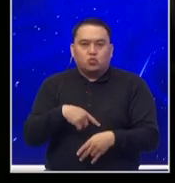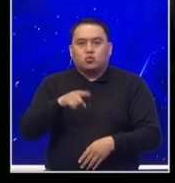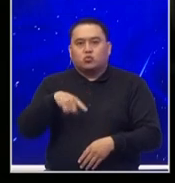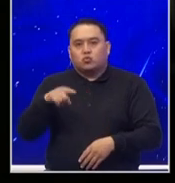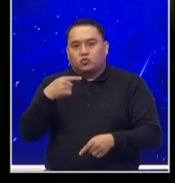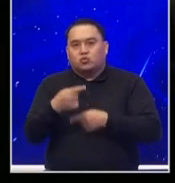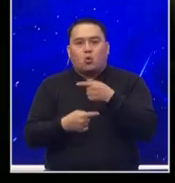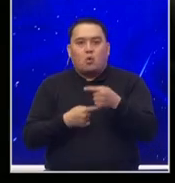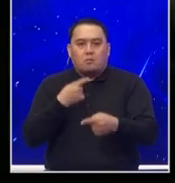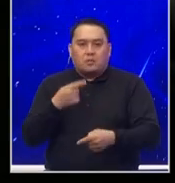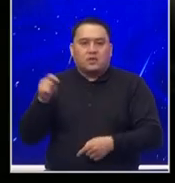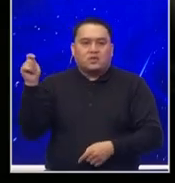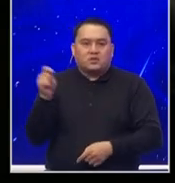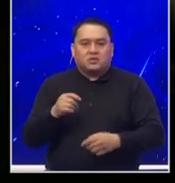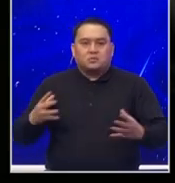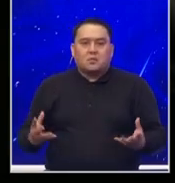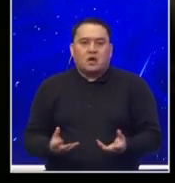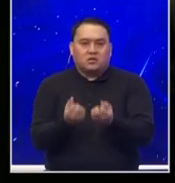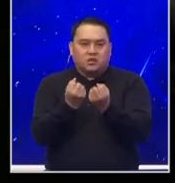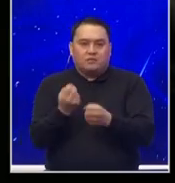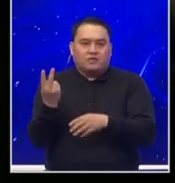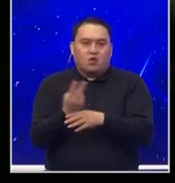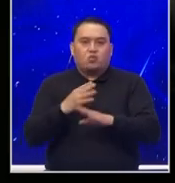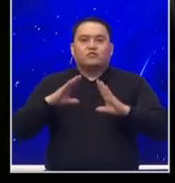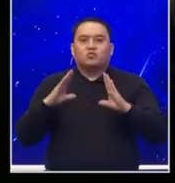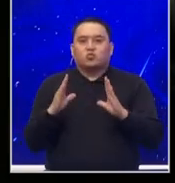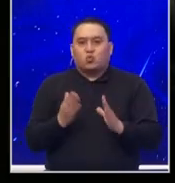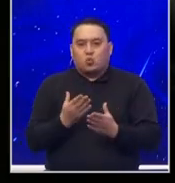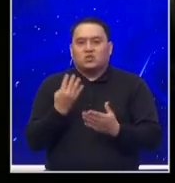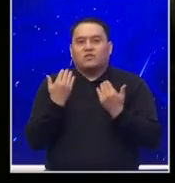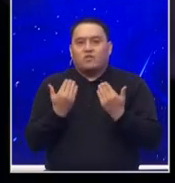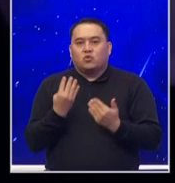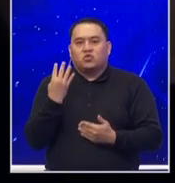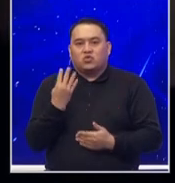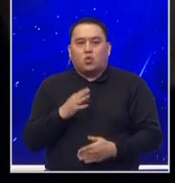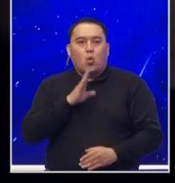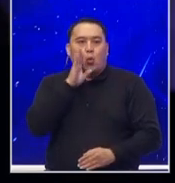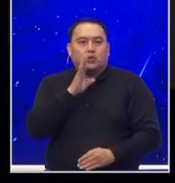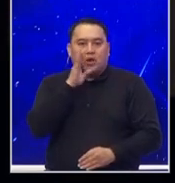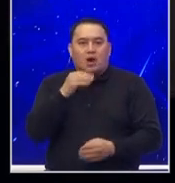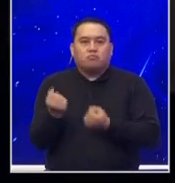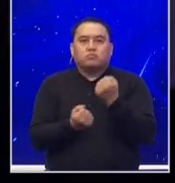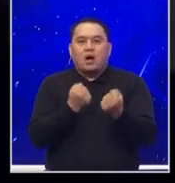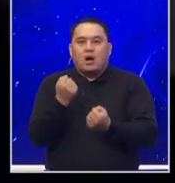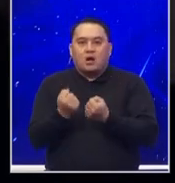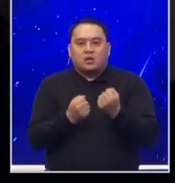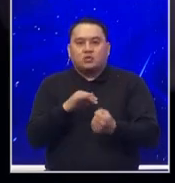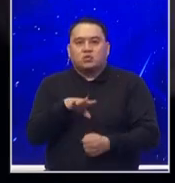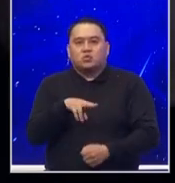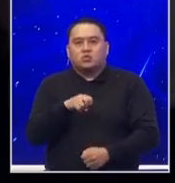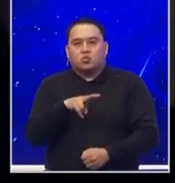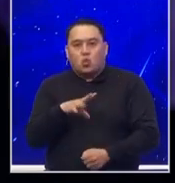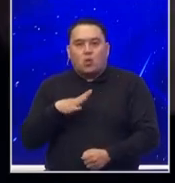через некоторое время прибыли спасатели. Второй случай произошел сегодня в 4 утра. Легковая машина марки